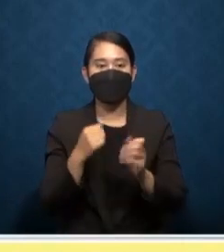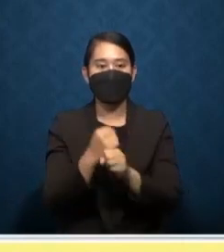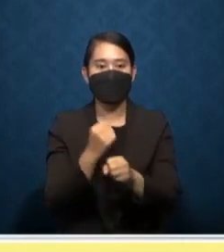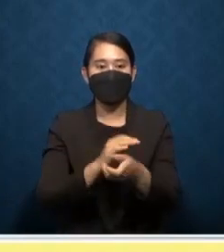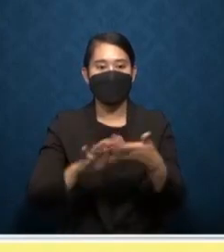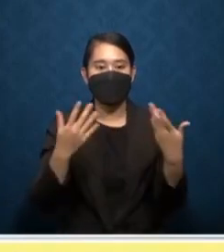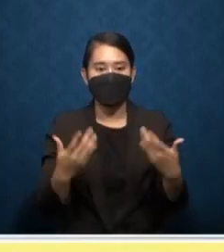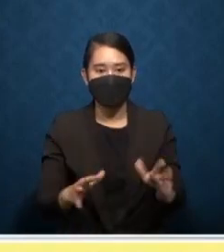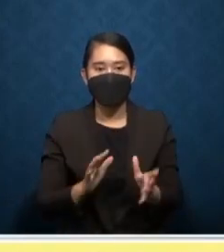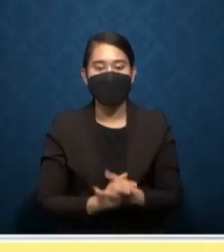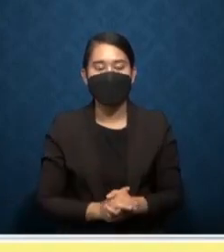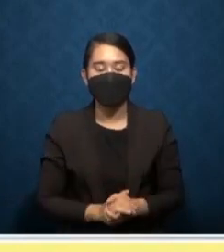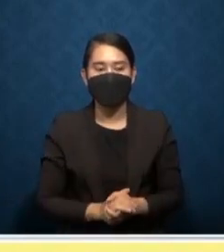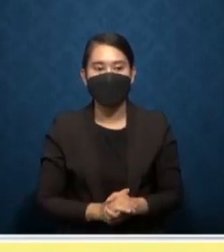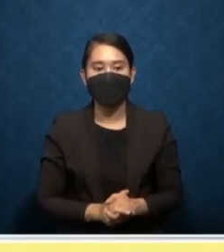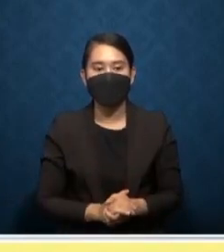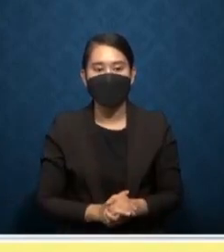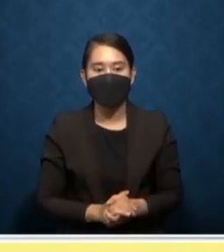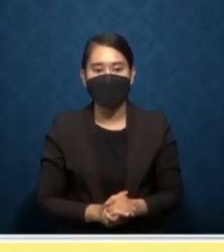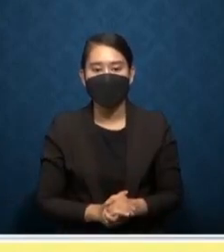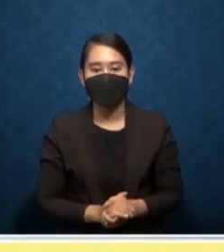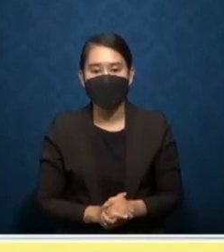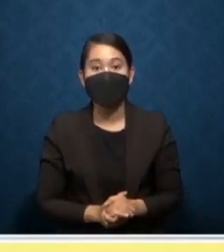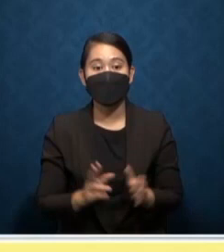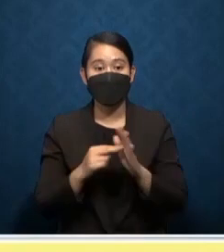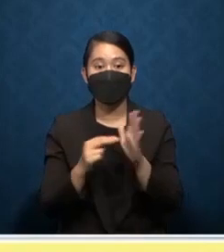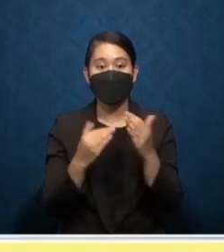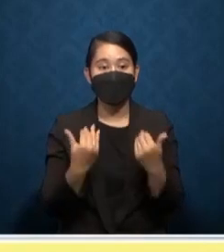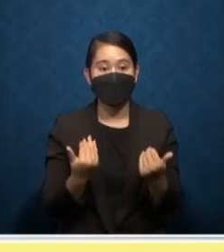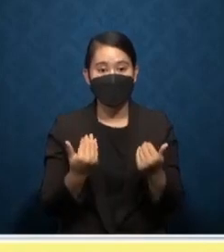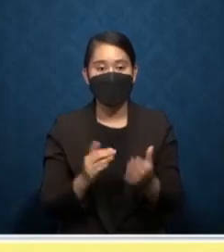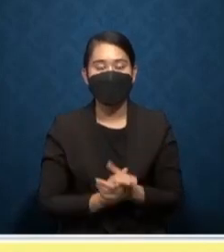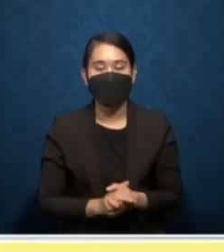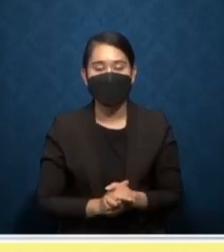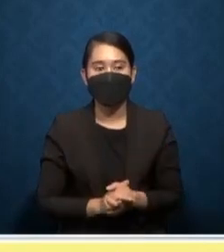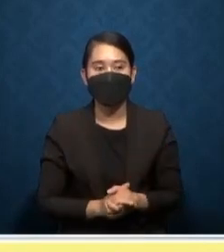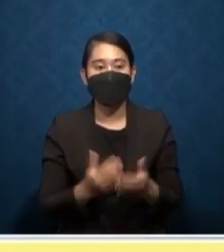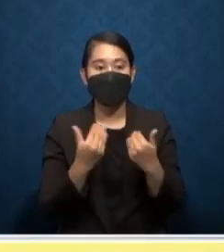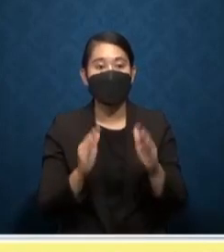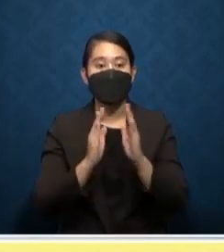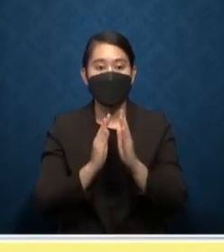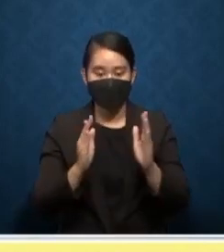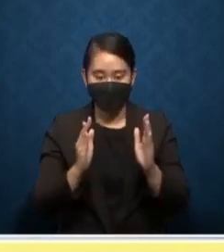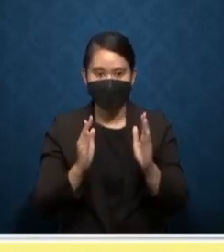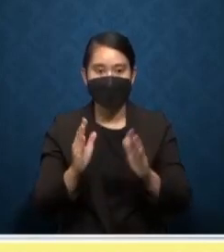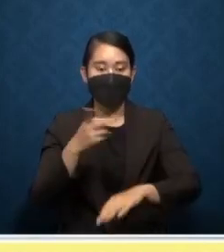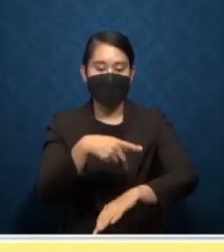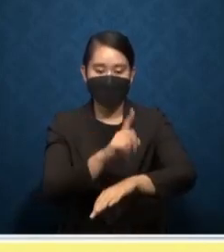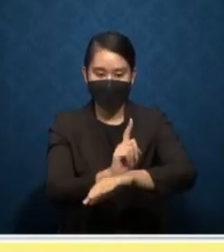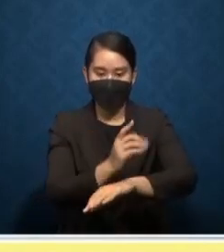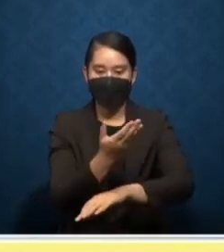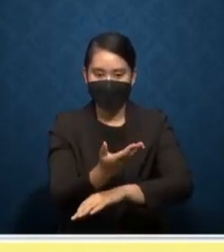แล้วก็เป็นสิงที่เกิดขึ้นก็ต้องขอกาบขอพระคุณท่านประทาน